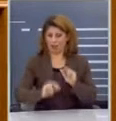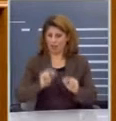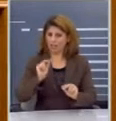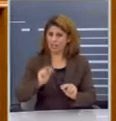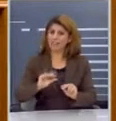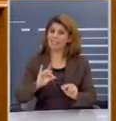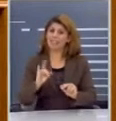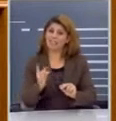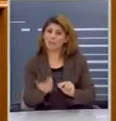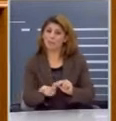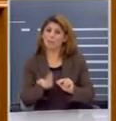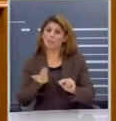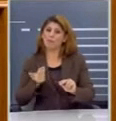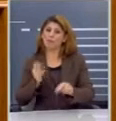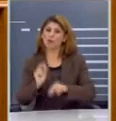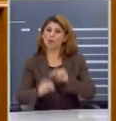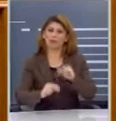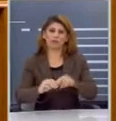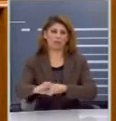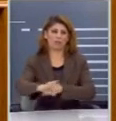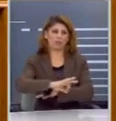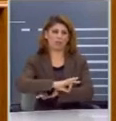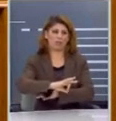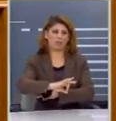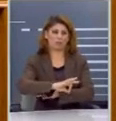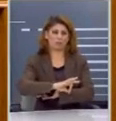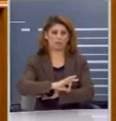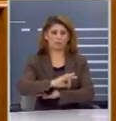με προεκλογικούς σχεδιασμούς.